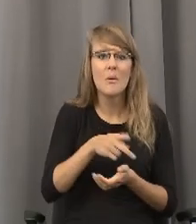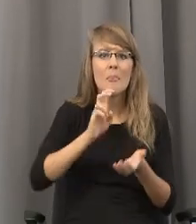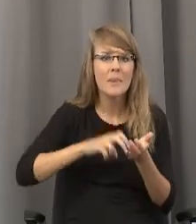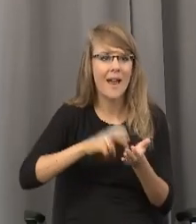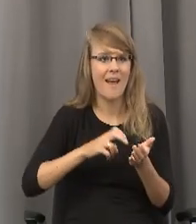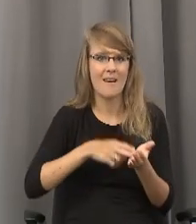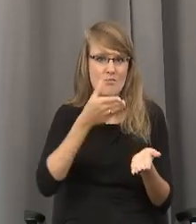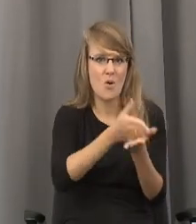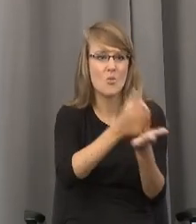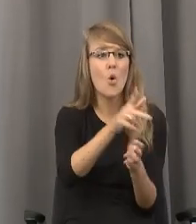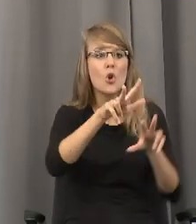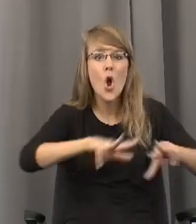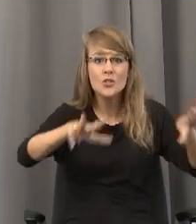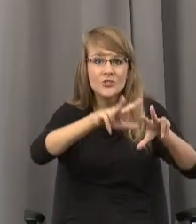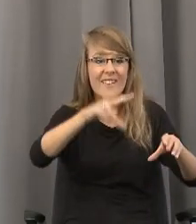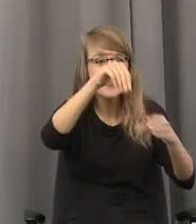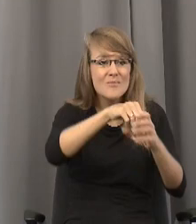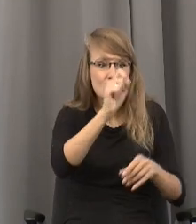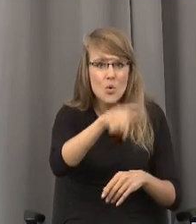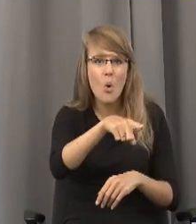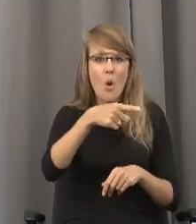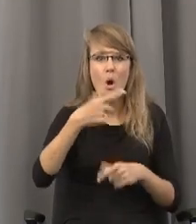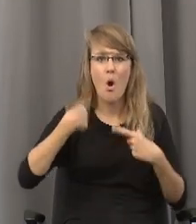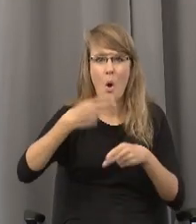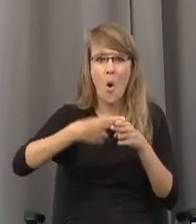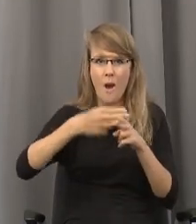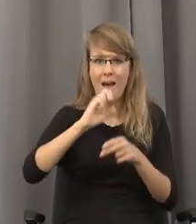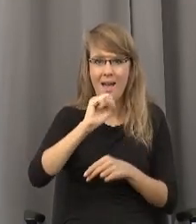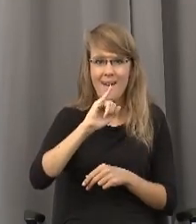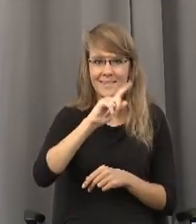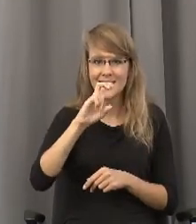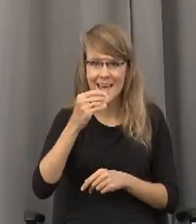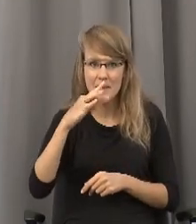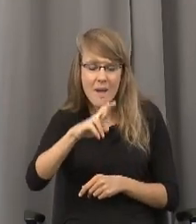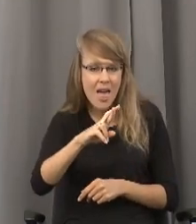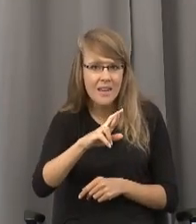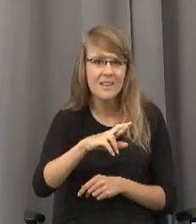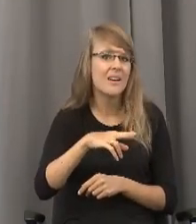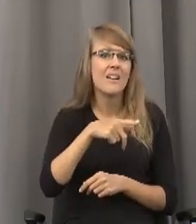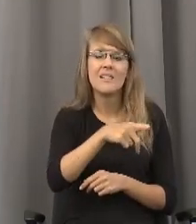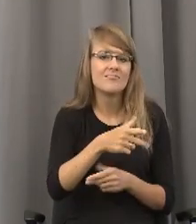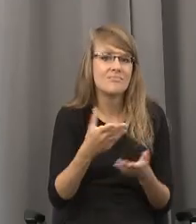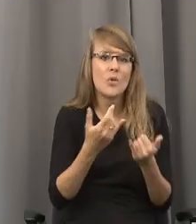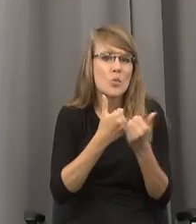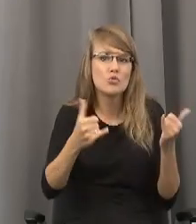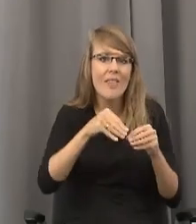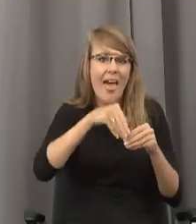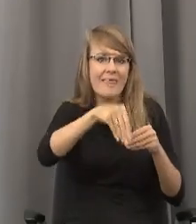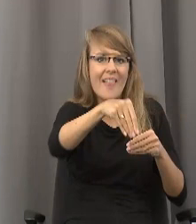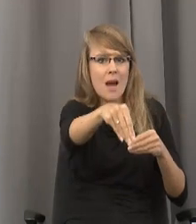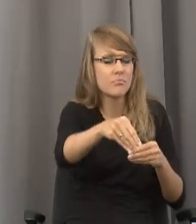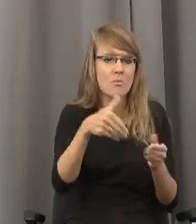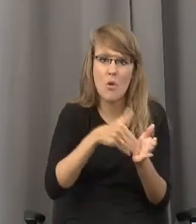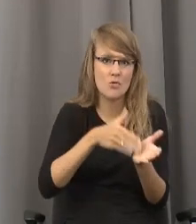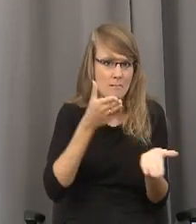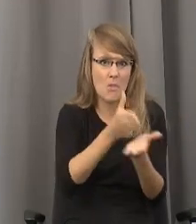której jest osoba z chorobą Alzheimera na różnych etapach. I dobrze wiemy, że te etapy się różnią w zależności